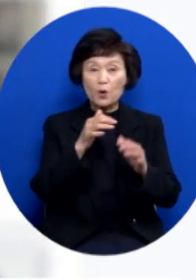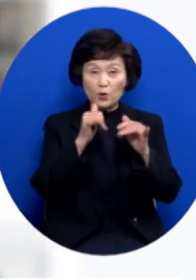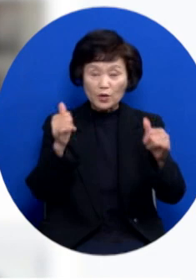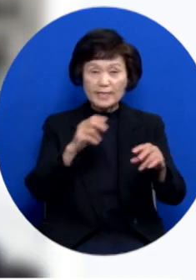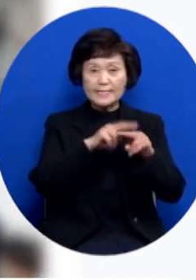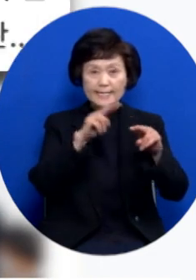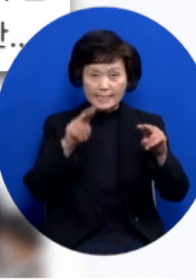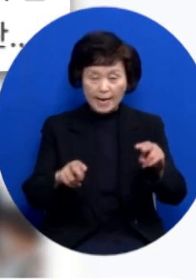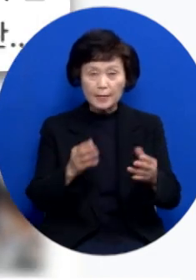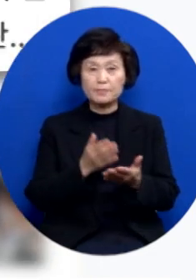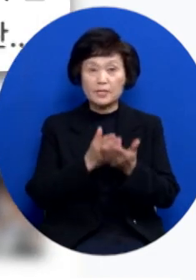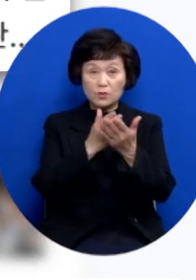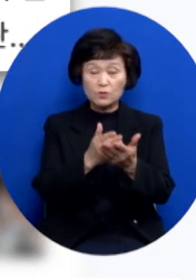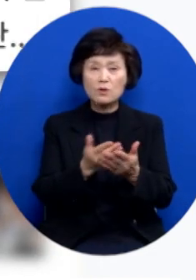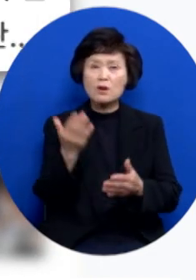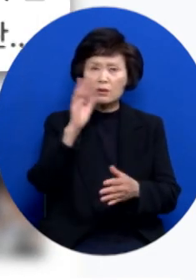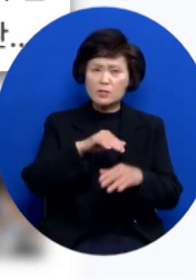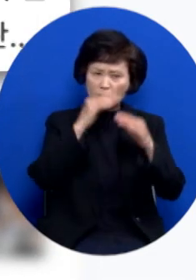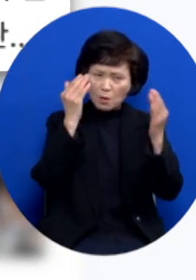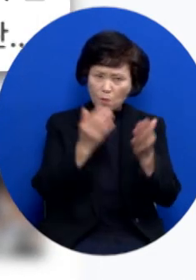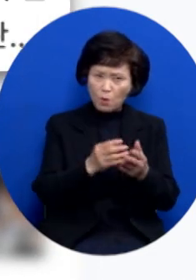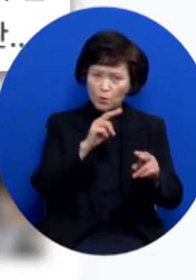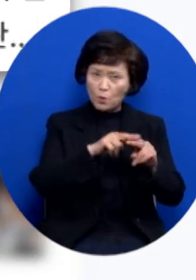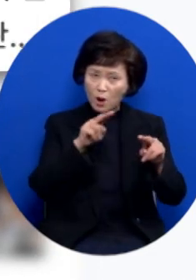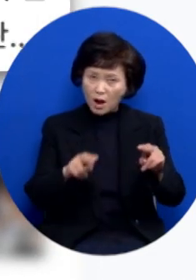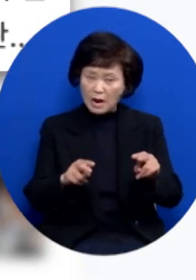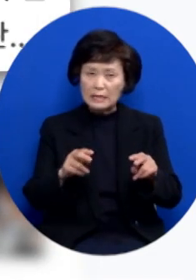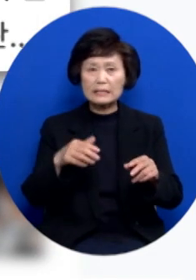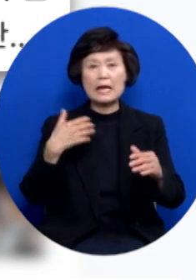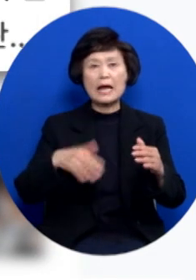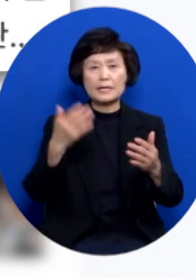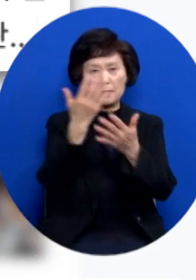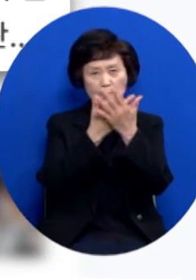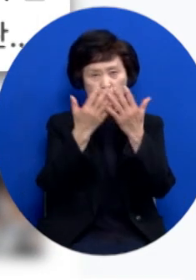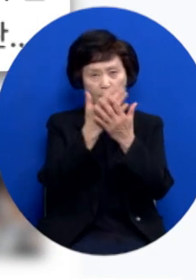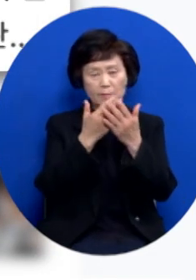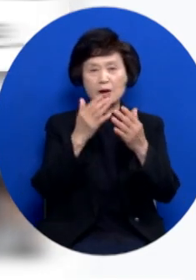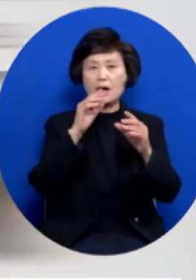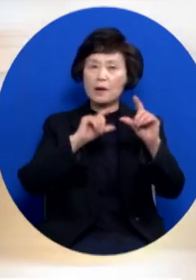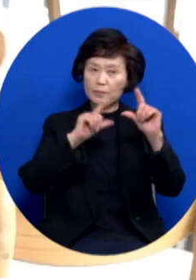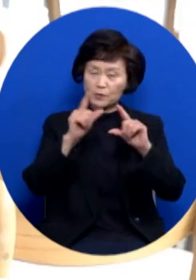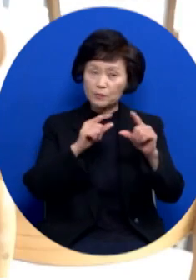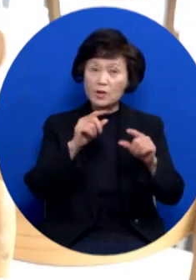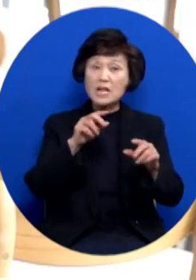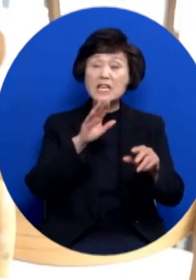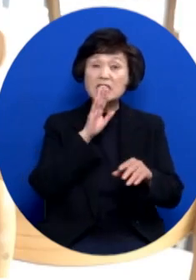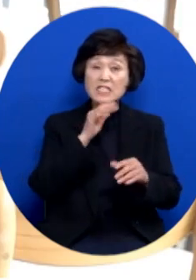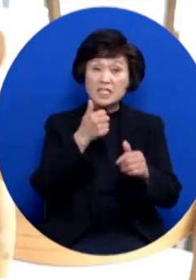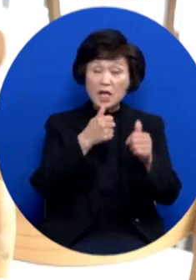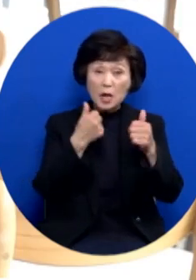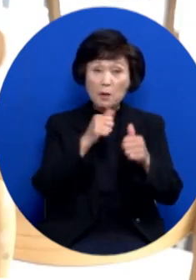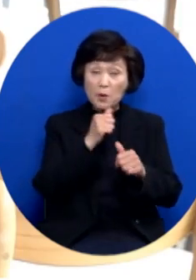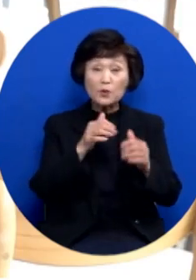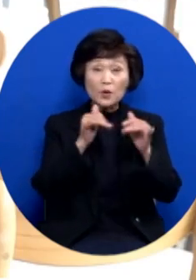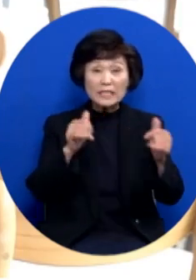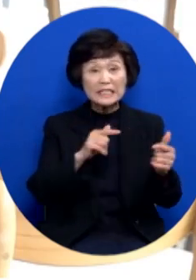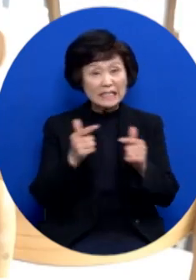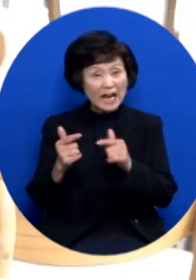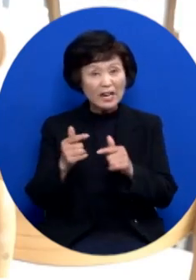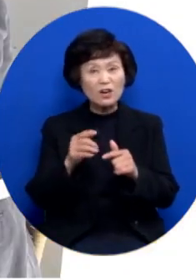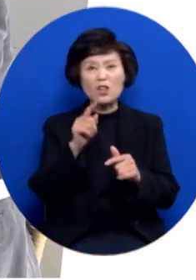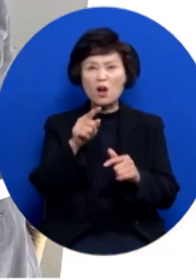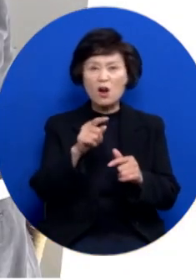전임 사임인지 여부는 아직 불투명한 상태입니다. 실제로 변호인단들은 언론의 사임 뜻을 밝힌 후에도